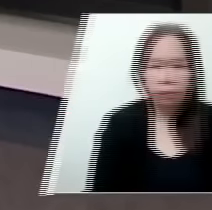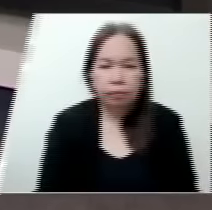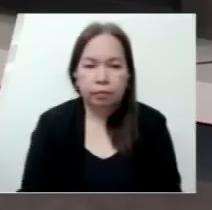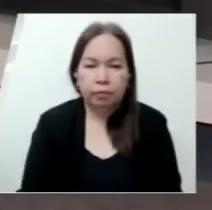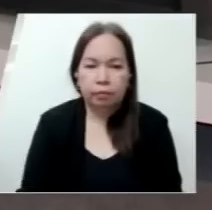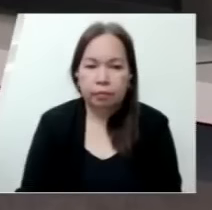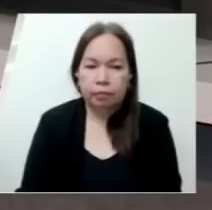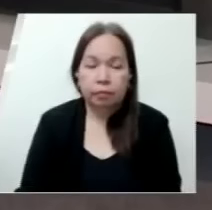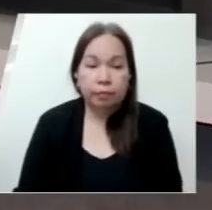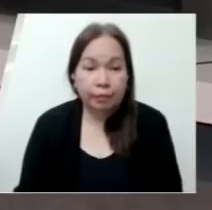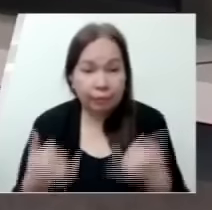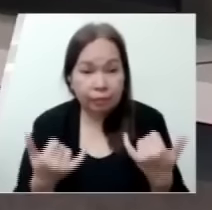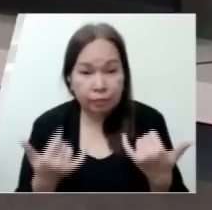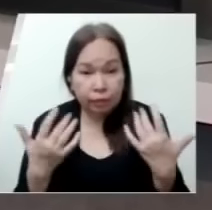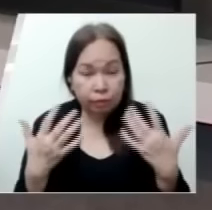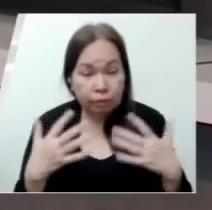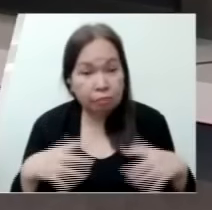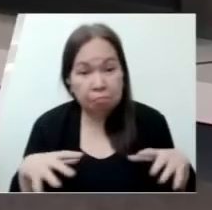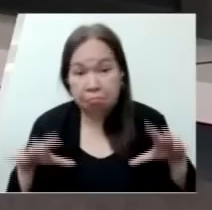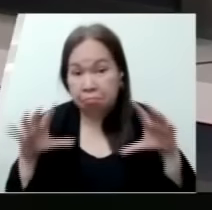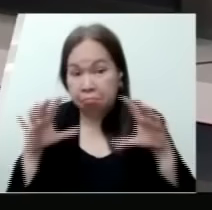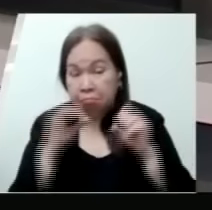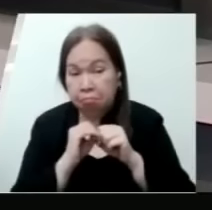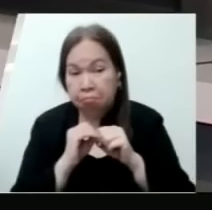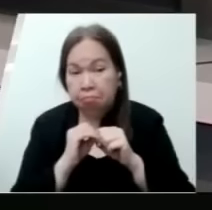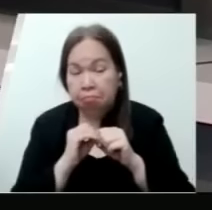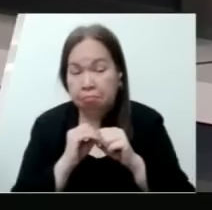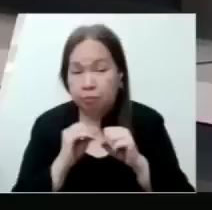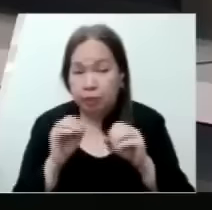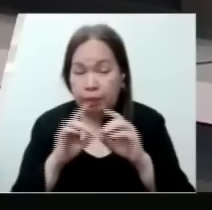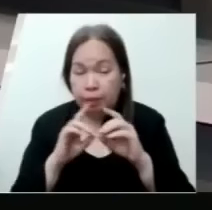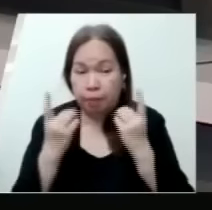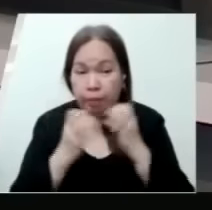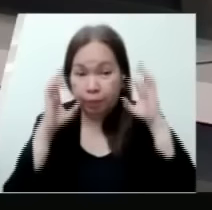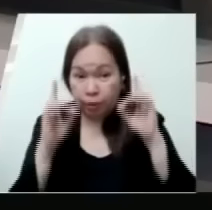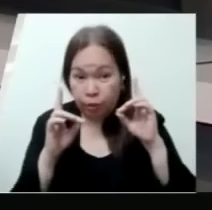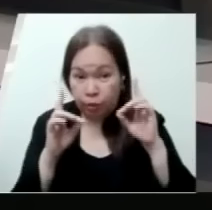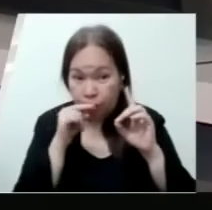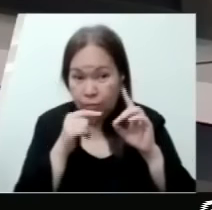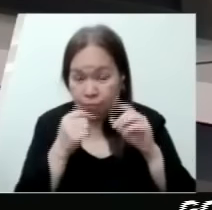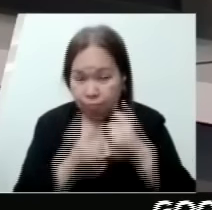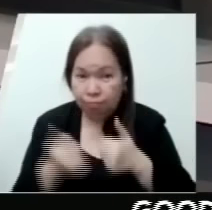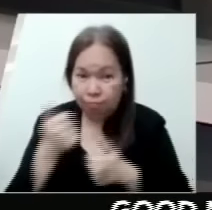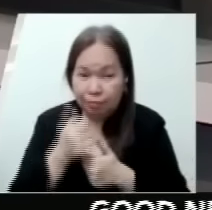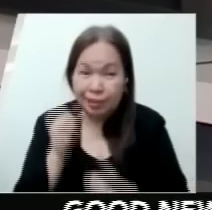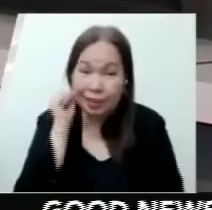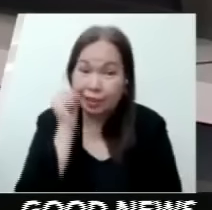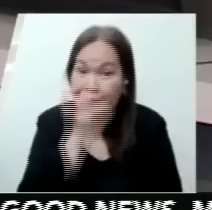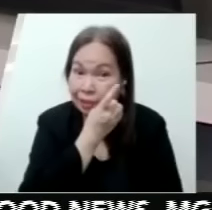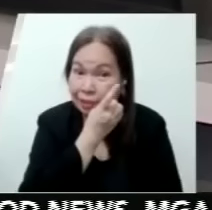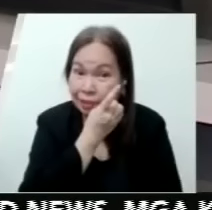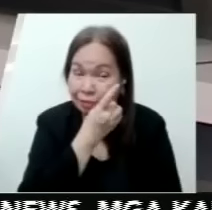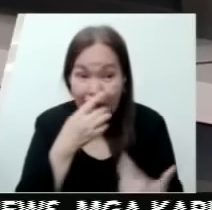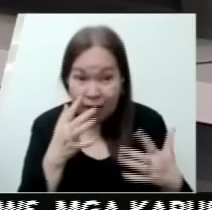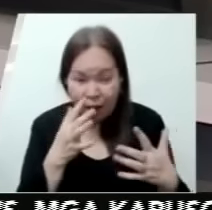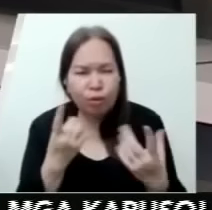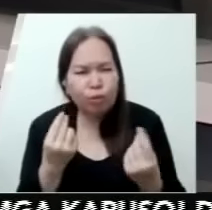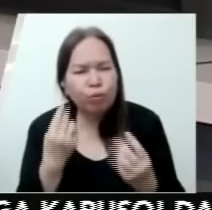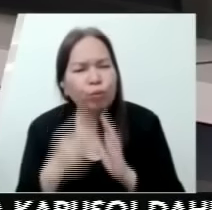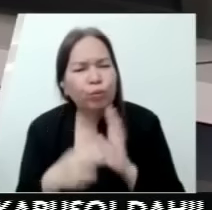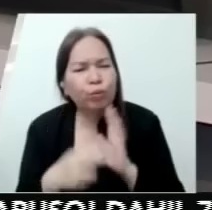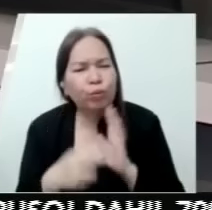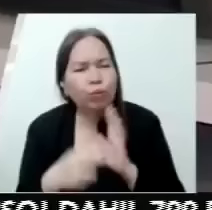Ngayong wala na sa gabinete si Vice President Sara Duterte, ano kaya ang pwedeng maging papel niya sa gobyerno? Marami pa rin pwedeng gawin ayon sa